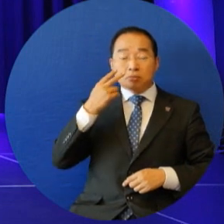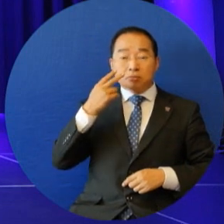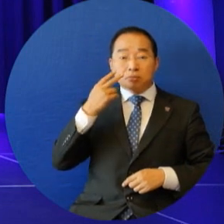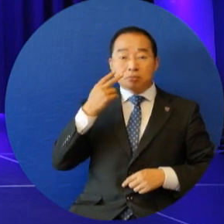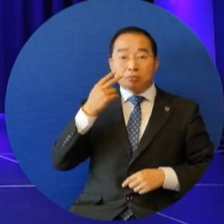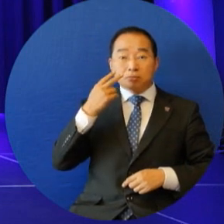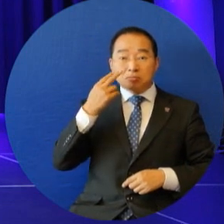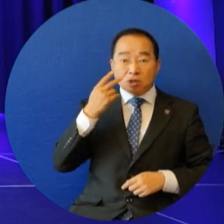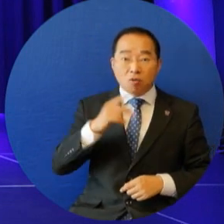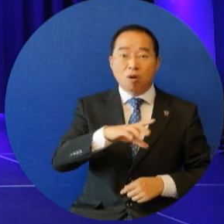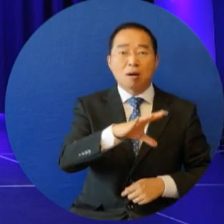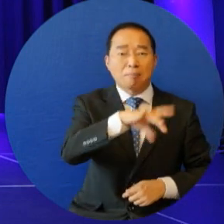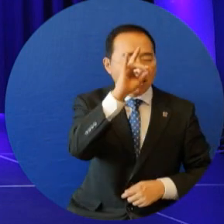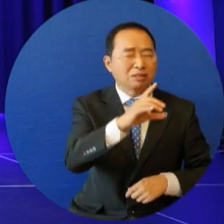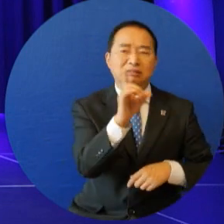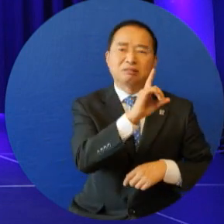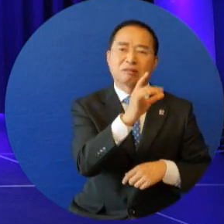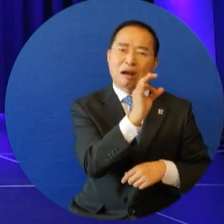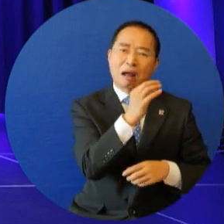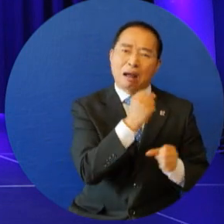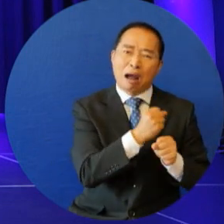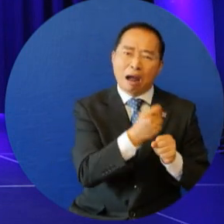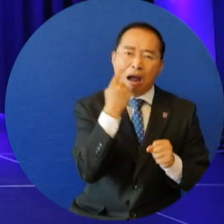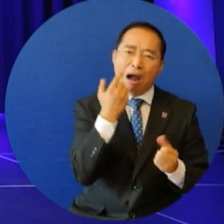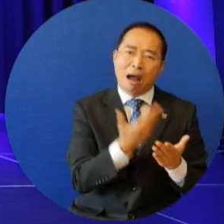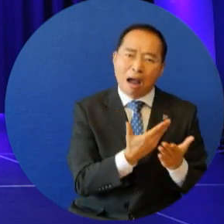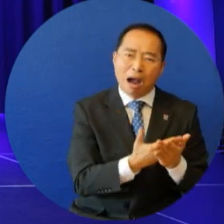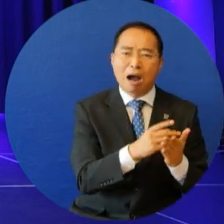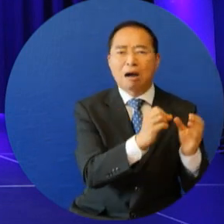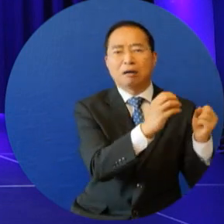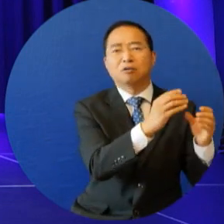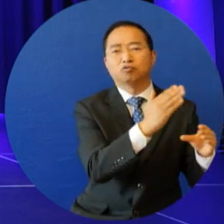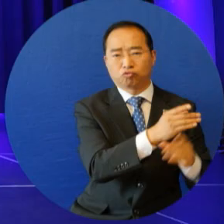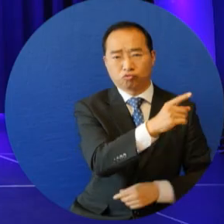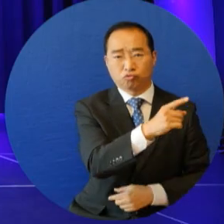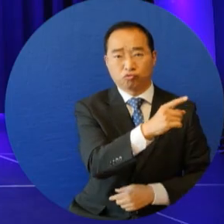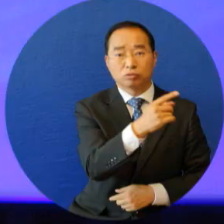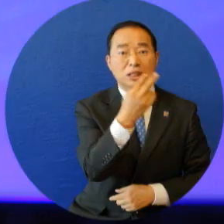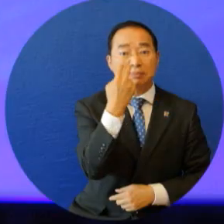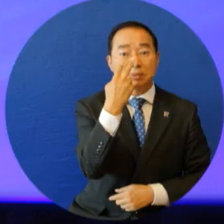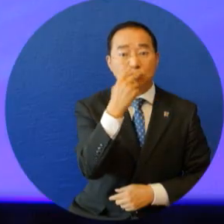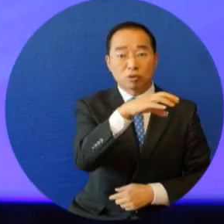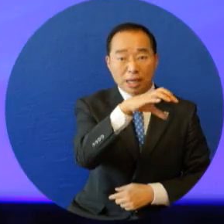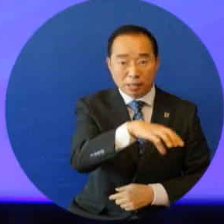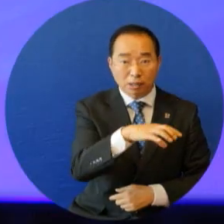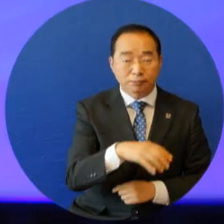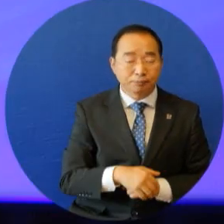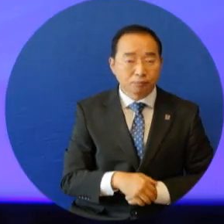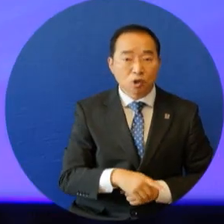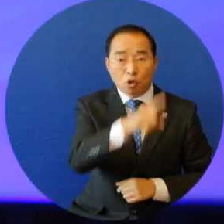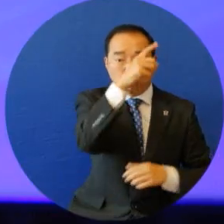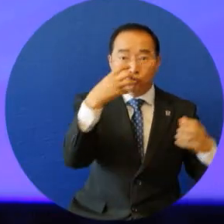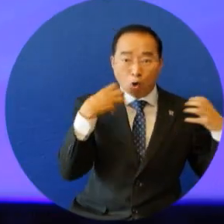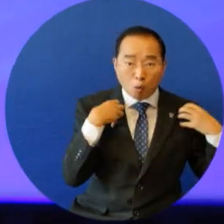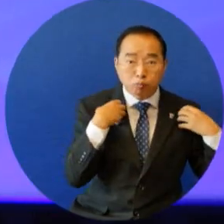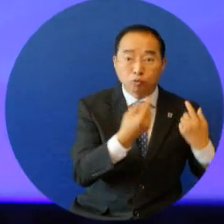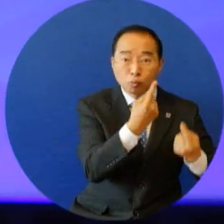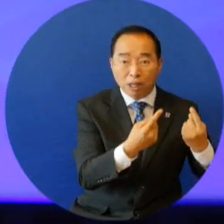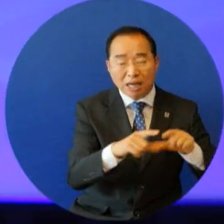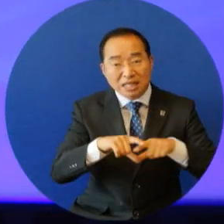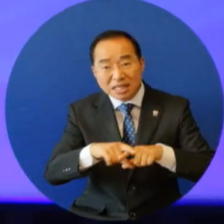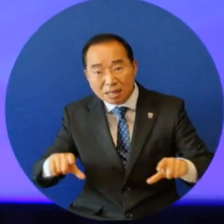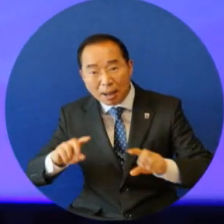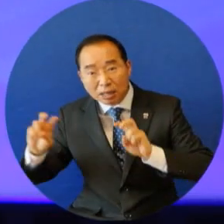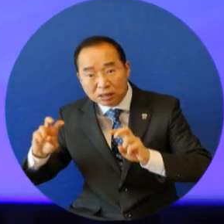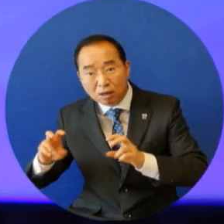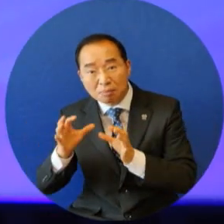의회가 미국 정부 보고 우리도 빨리 디지털 화폐를 개발을 하자. 그리고 미국에서는 민간 섹터가 지금